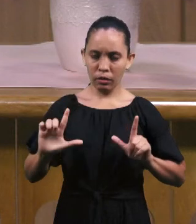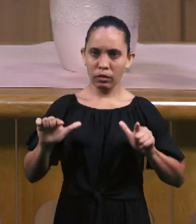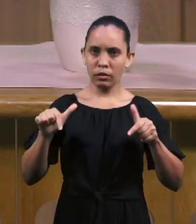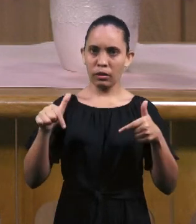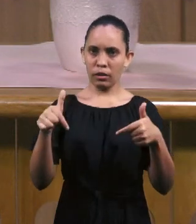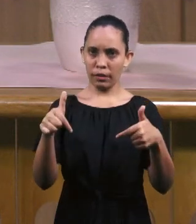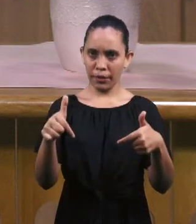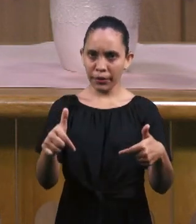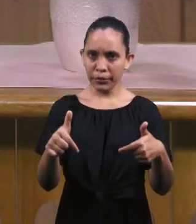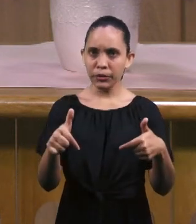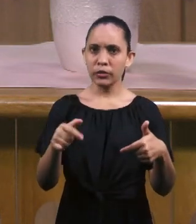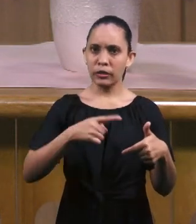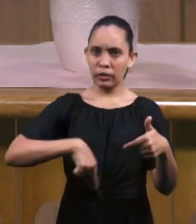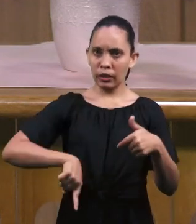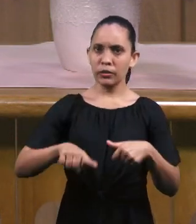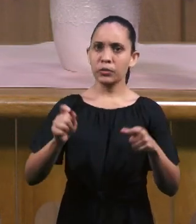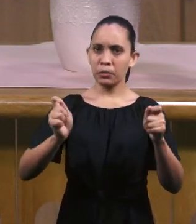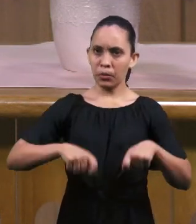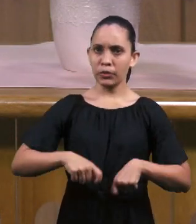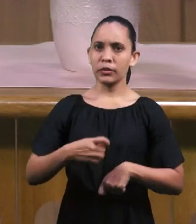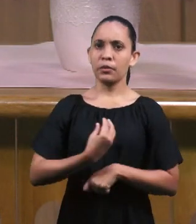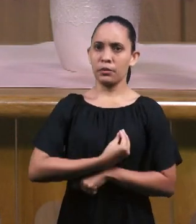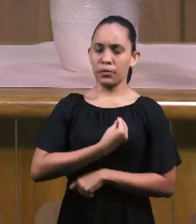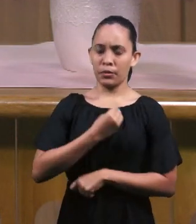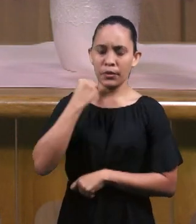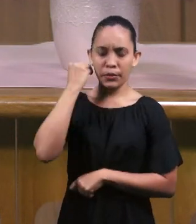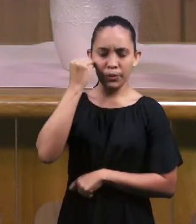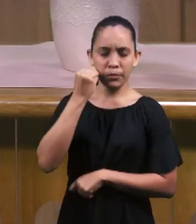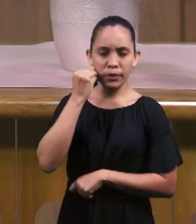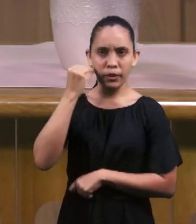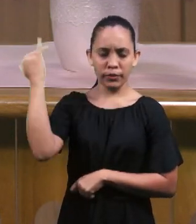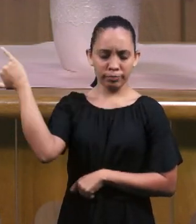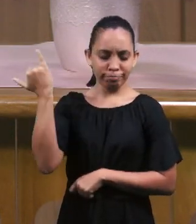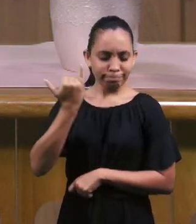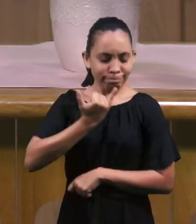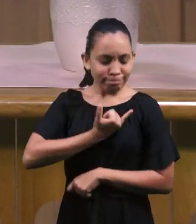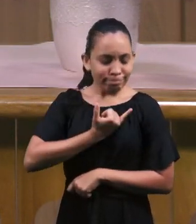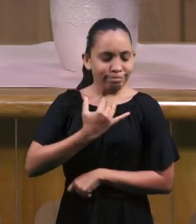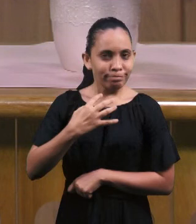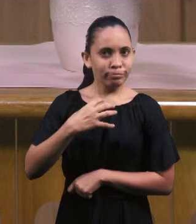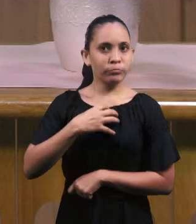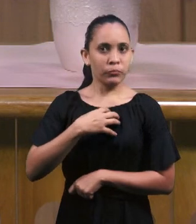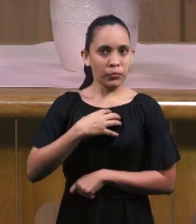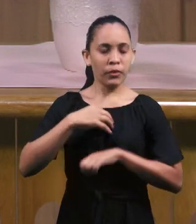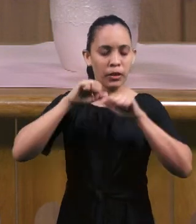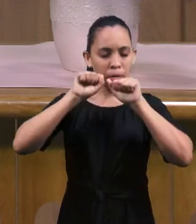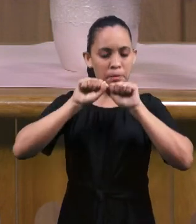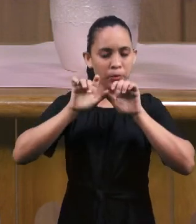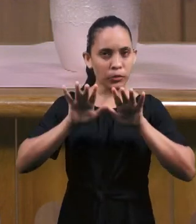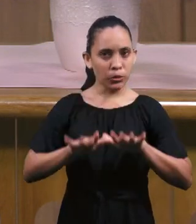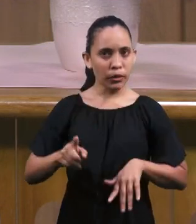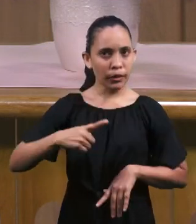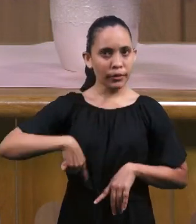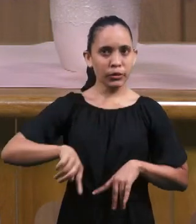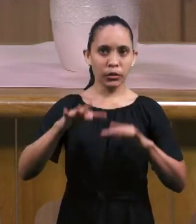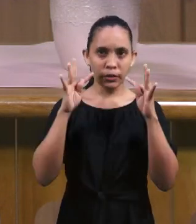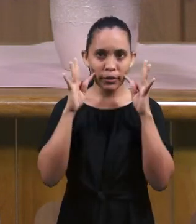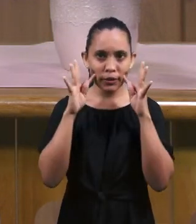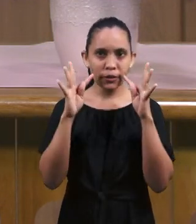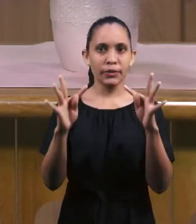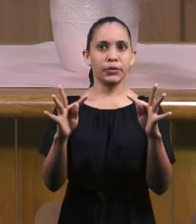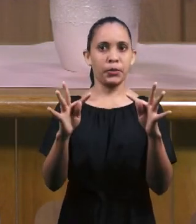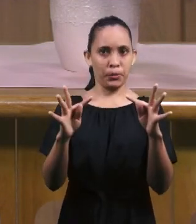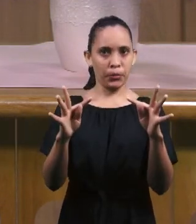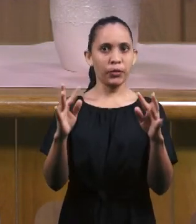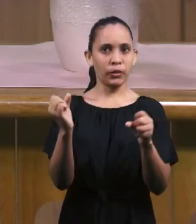agissant de manière à ce qu'ils puissent vivre l'expérience d'entendre ta voix. Bénis, Seigneur, afin qu'ils soient des témoins